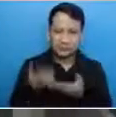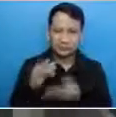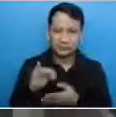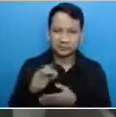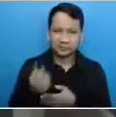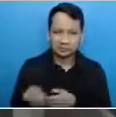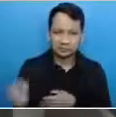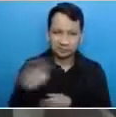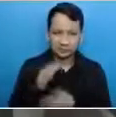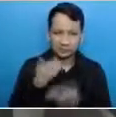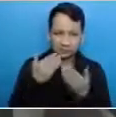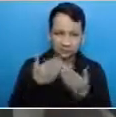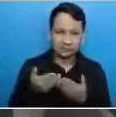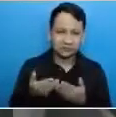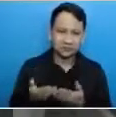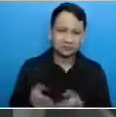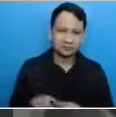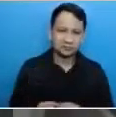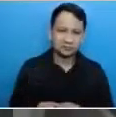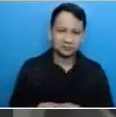magkasama?